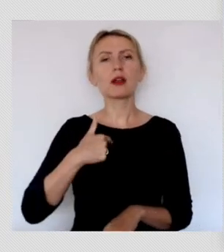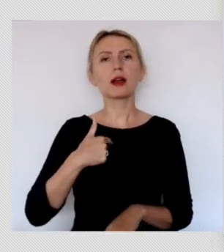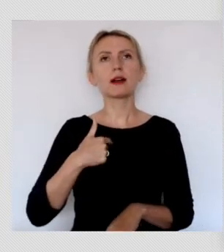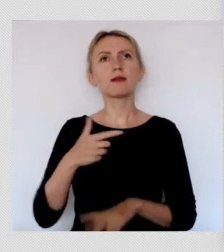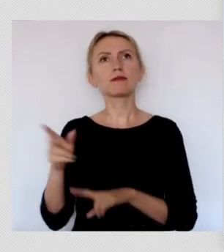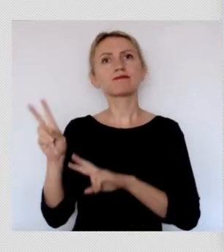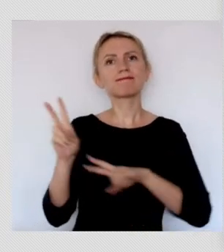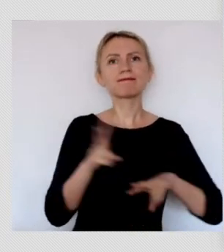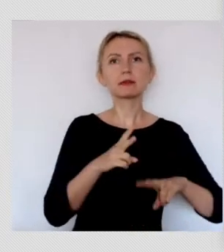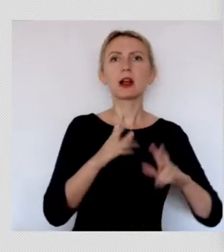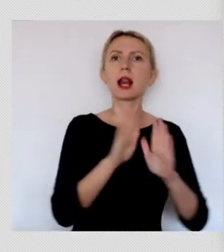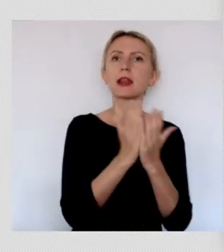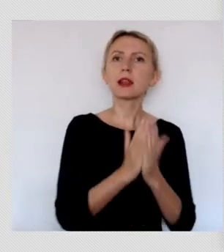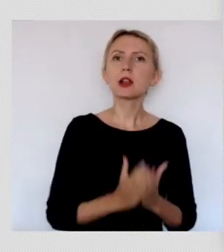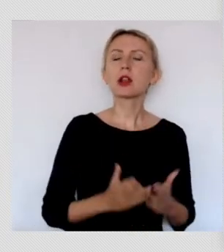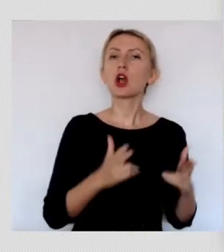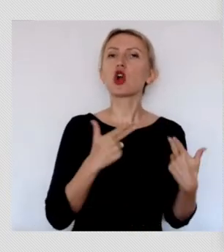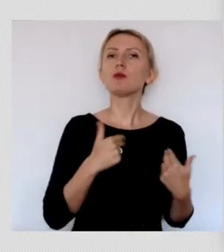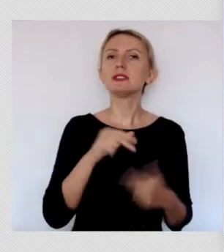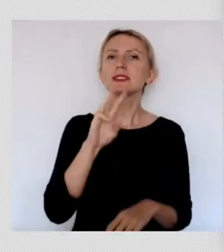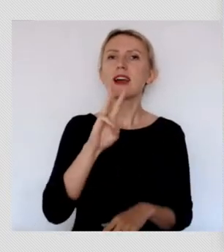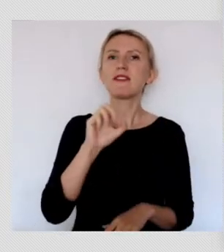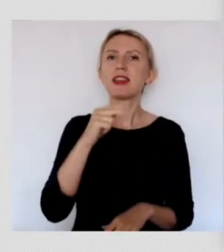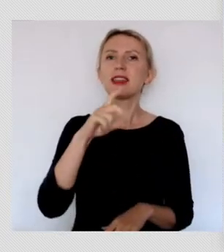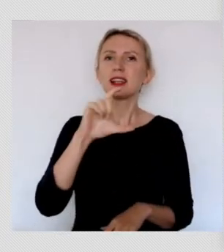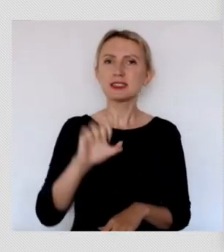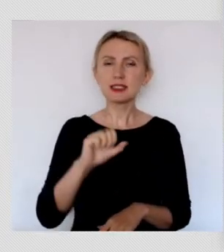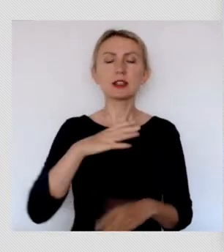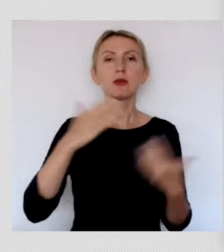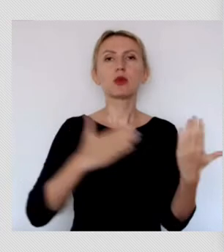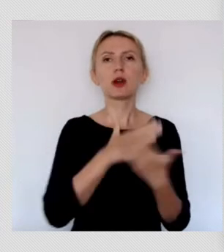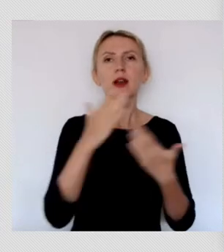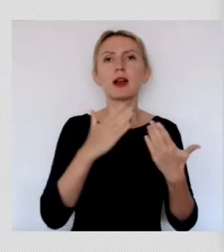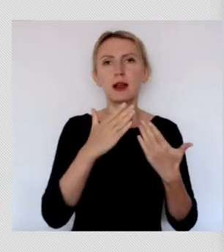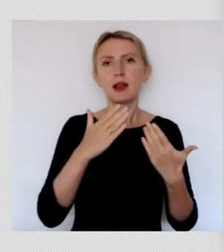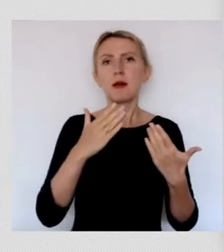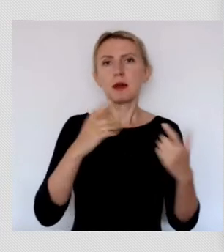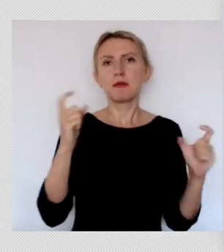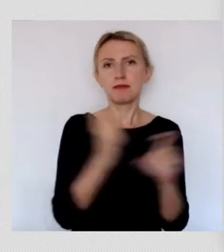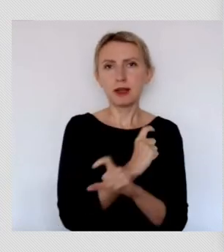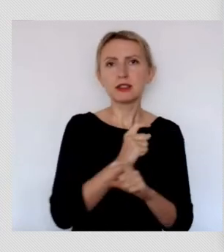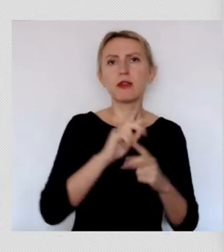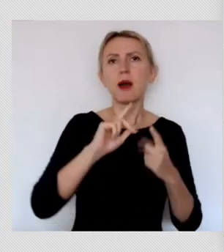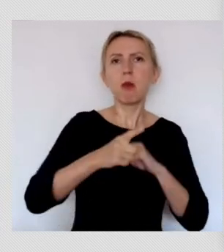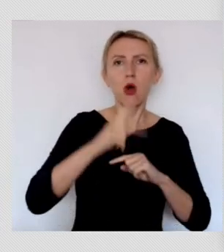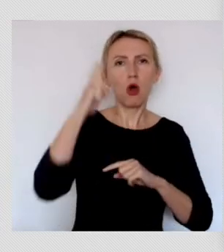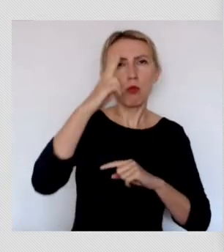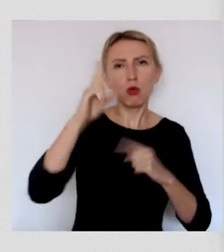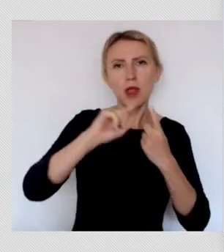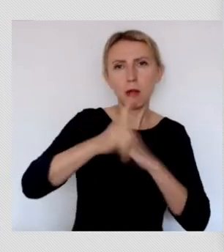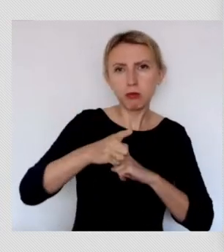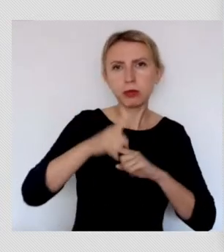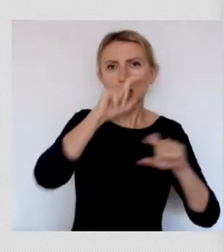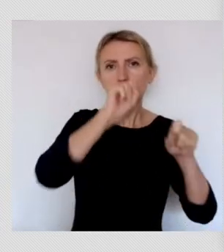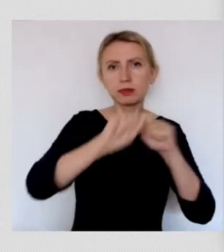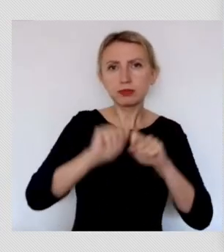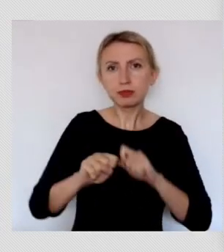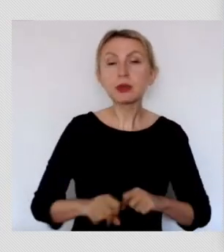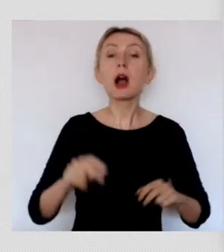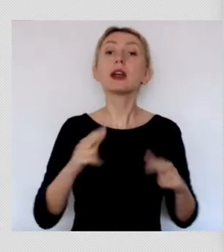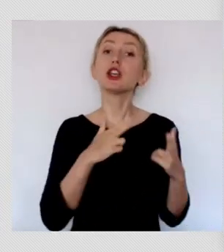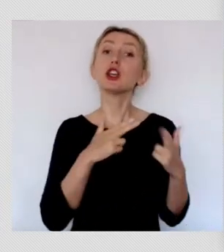wcześniejszej literatury, szczególnie Komisji Weneckiej, która zajmowała się krajami postsowieckimi, postkomunistycznymi. I Komisja